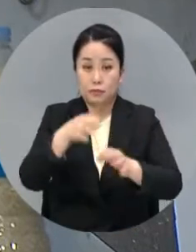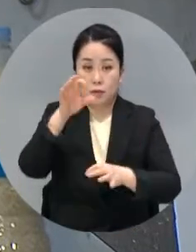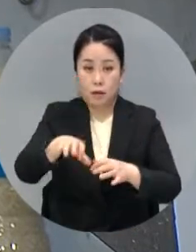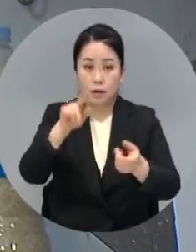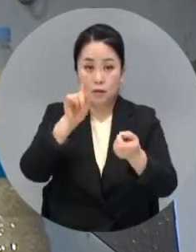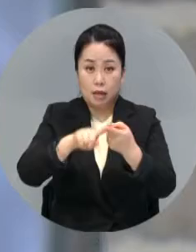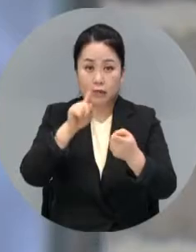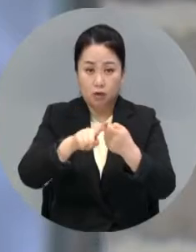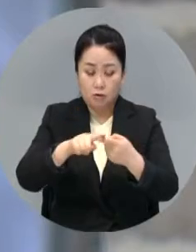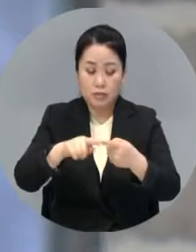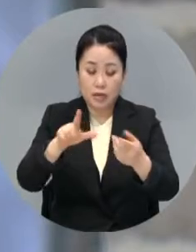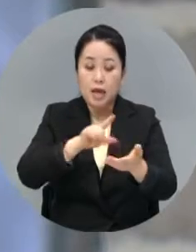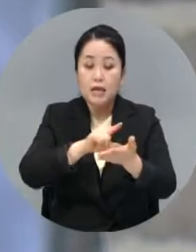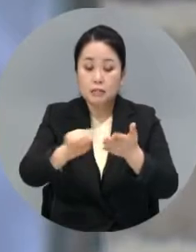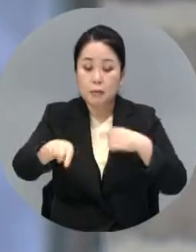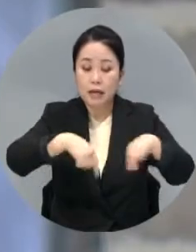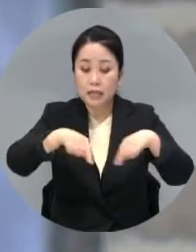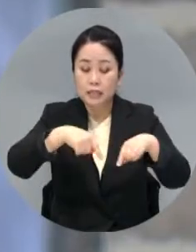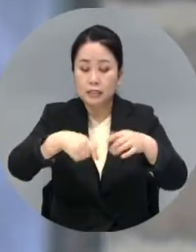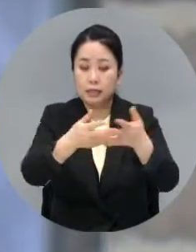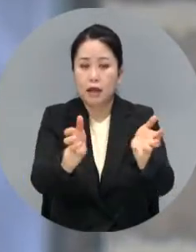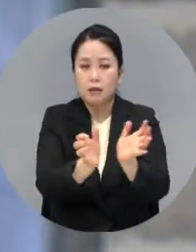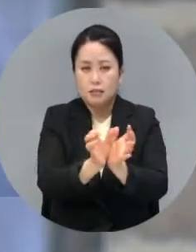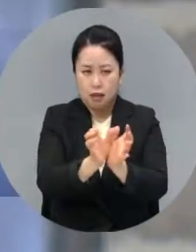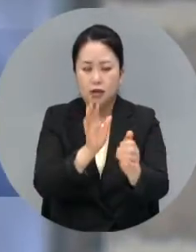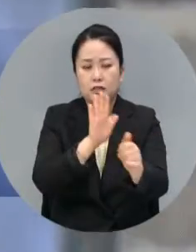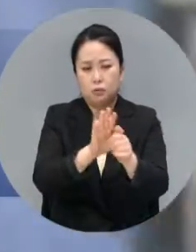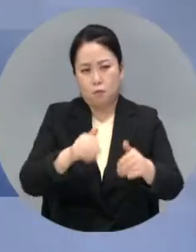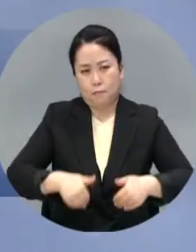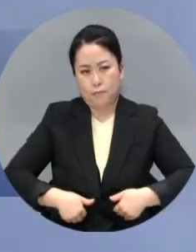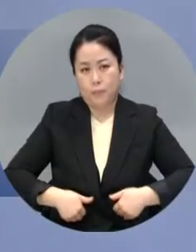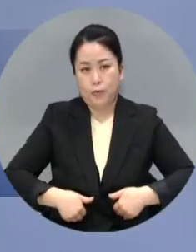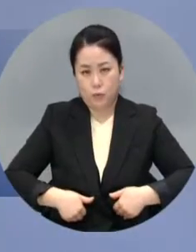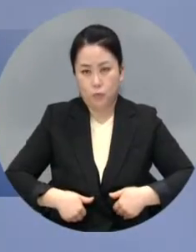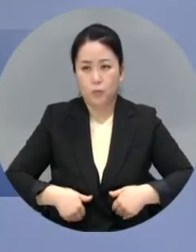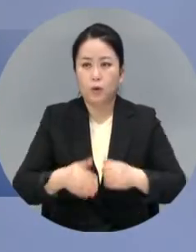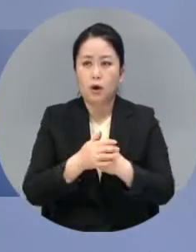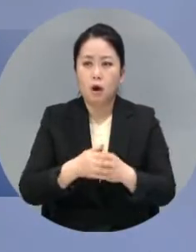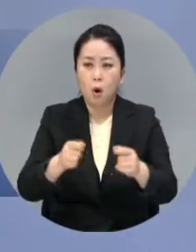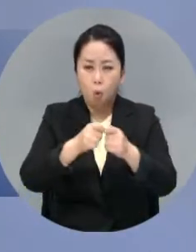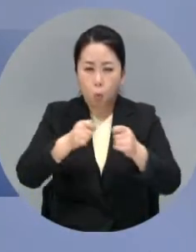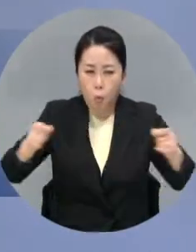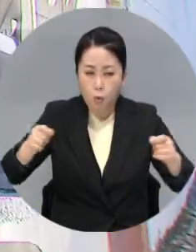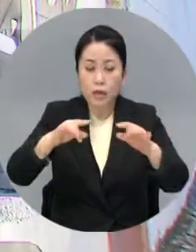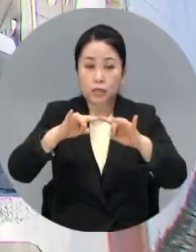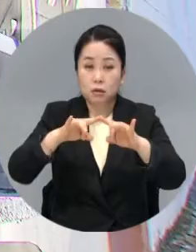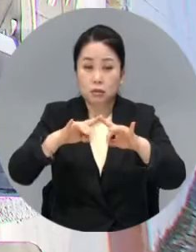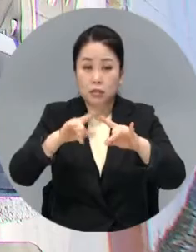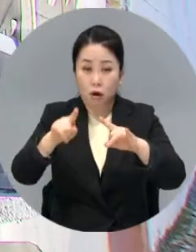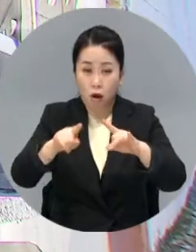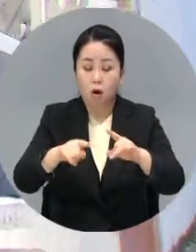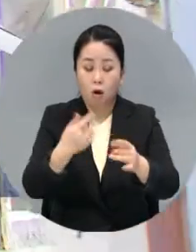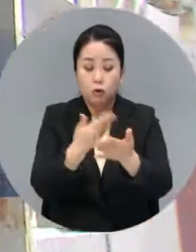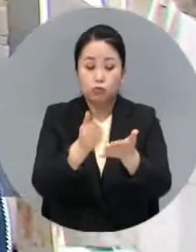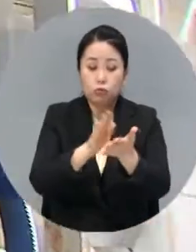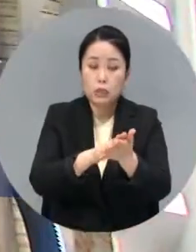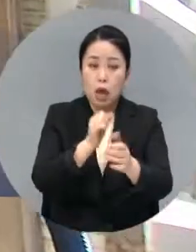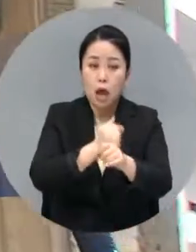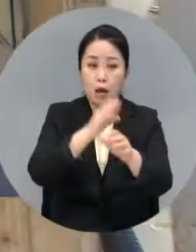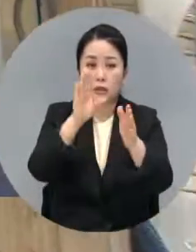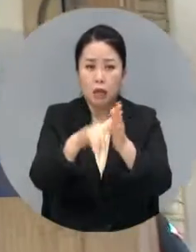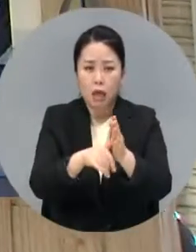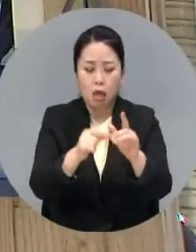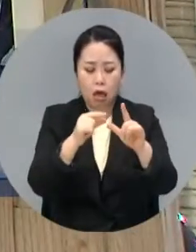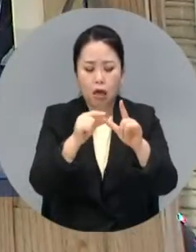차원의 지원도 필요합니다 노후 전선을 하는데 시장 전체 해 주는게 아니고 일부 일부 막이 나눠주고 하기